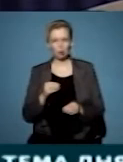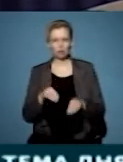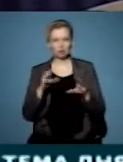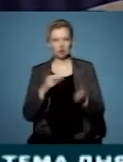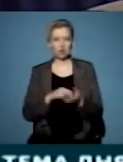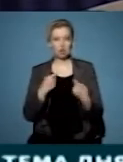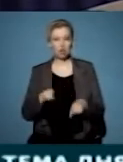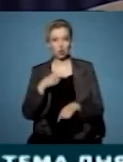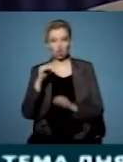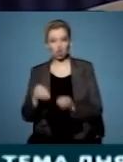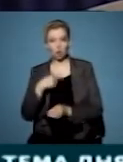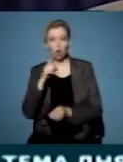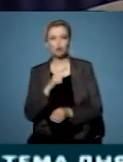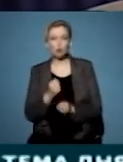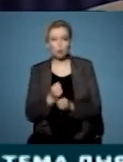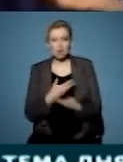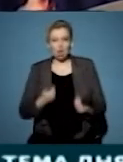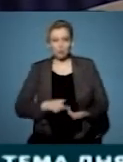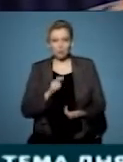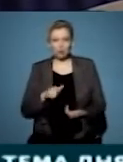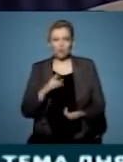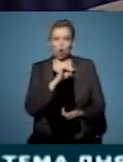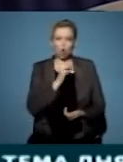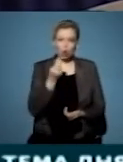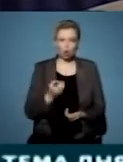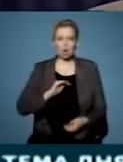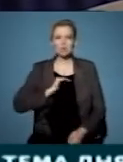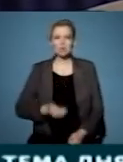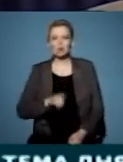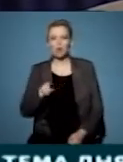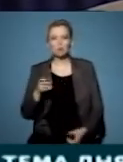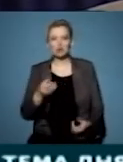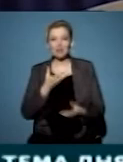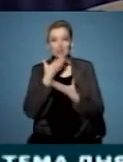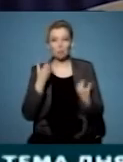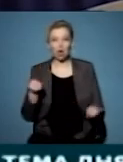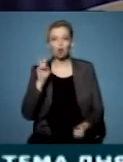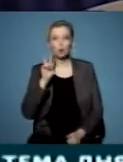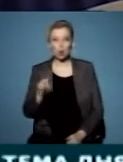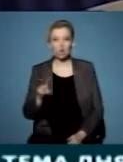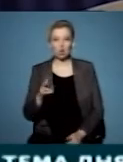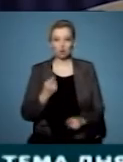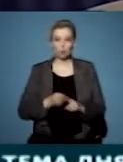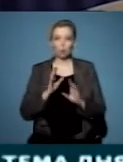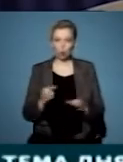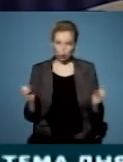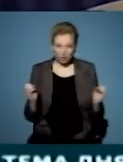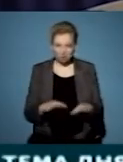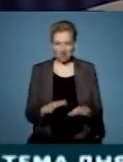тарифу. Інша казала, а що робити нам, мешканцям Рощі, Садгори, там, де немає тролейбуса, розумієте? Тому буду